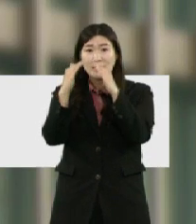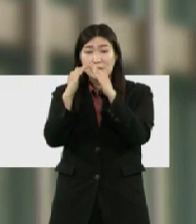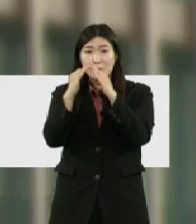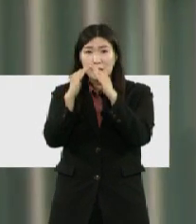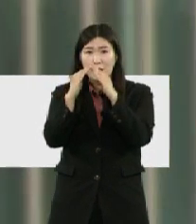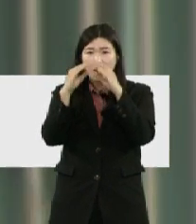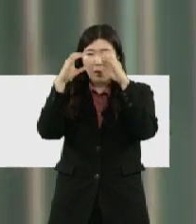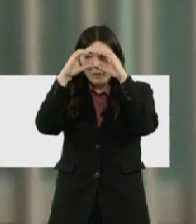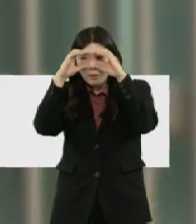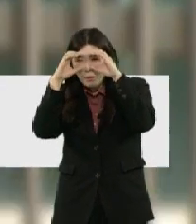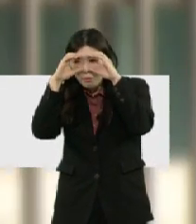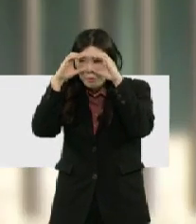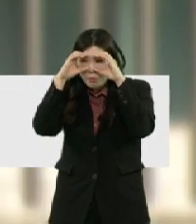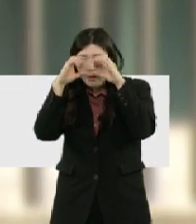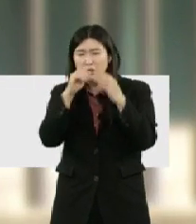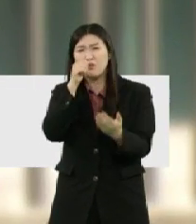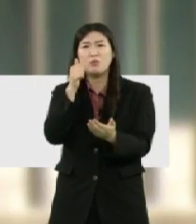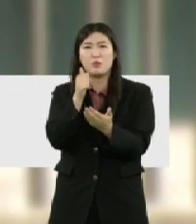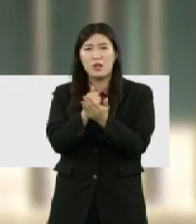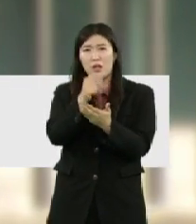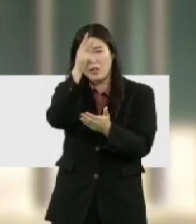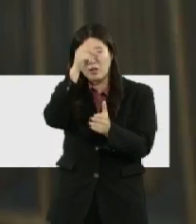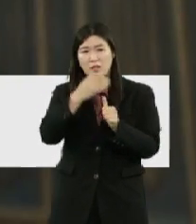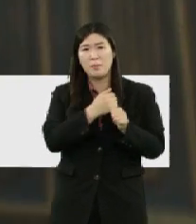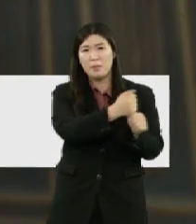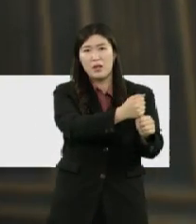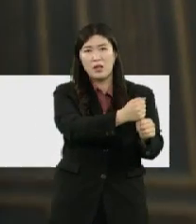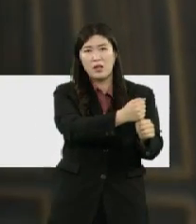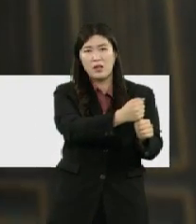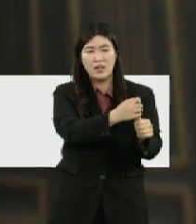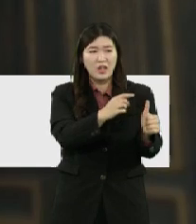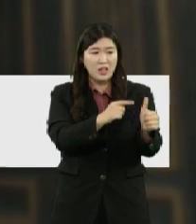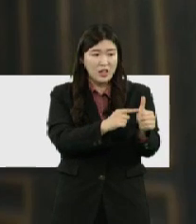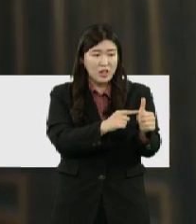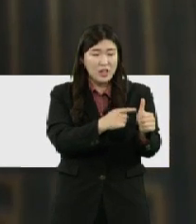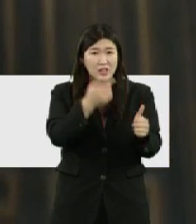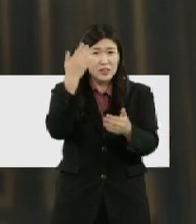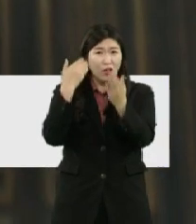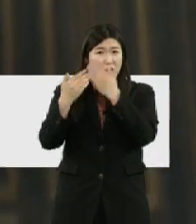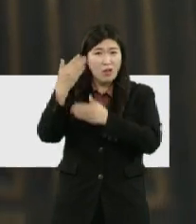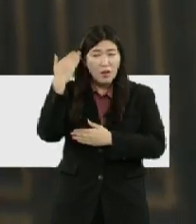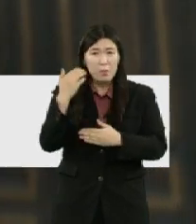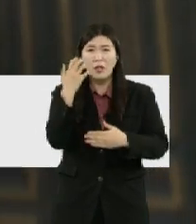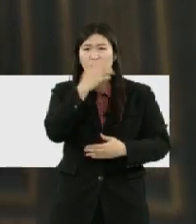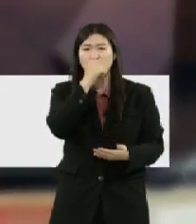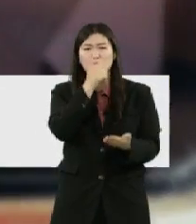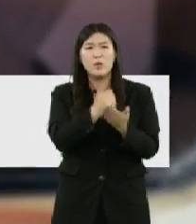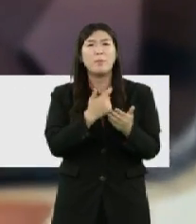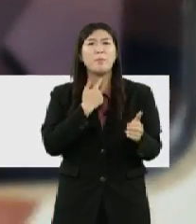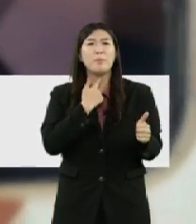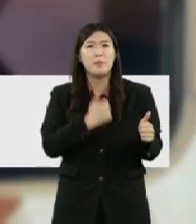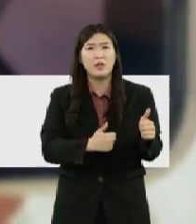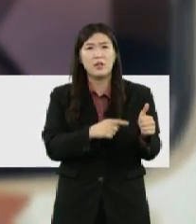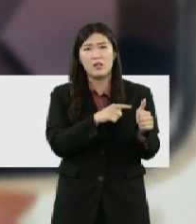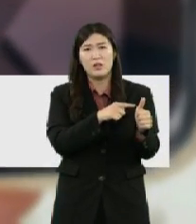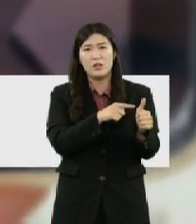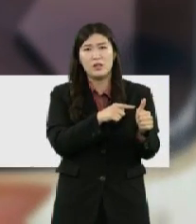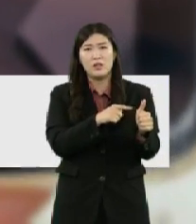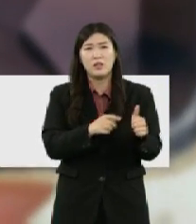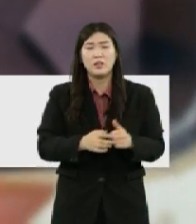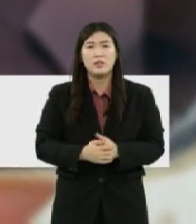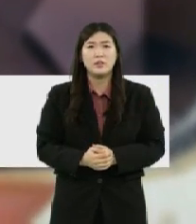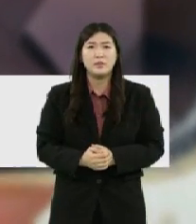집 내부를 몰래 들여다 받아 경찰에 잡혔는데 조사결과 a 씨는 성범죄 전력을 가진 것으로